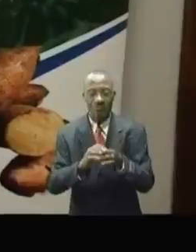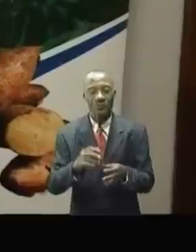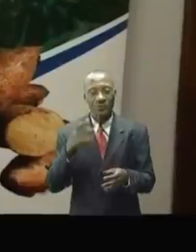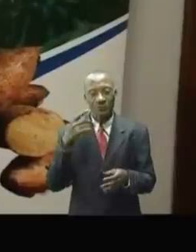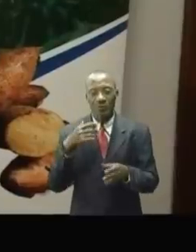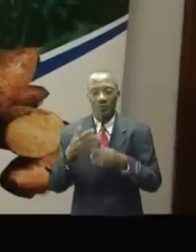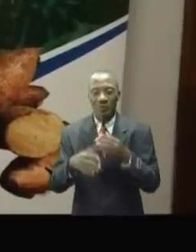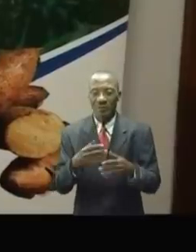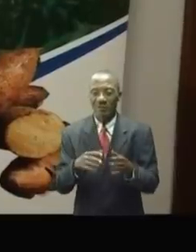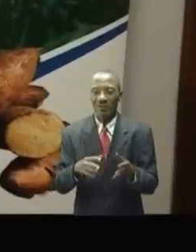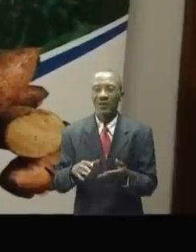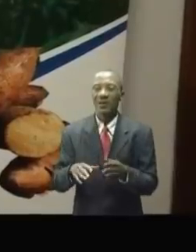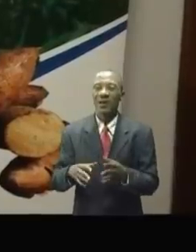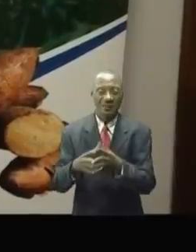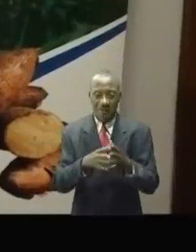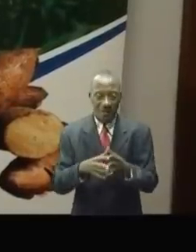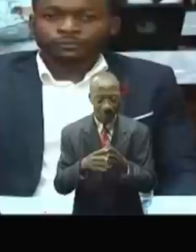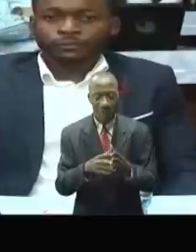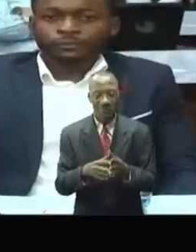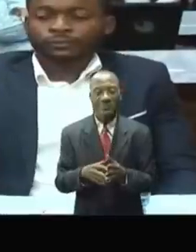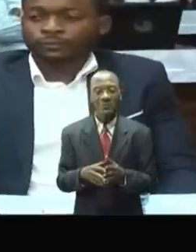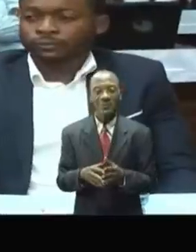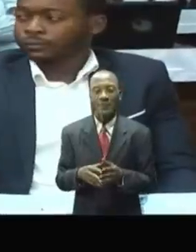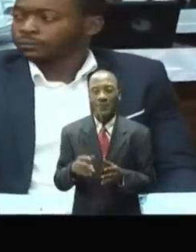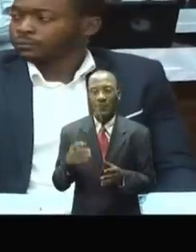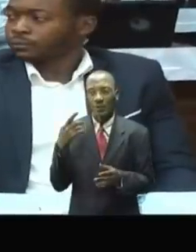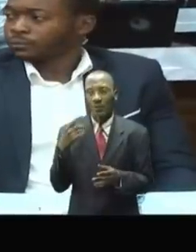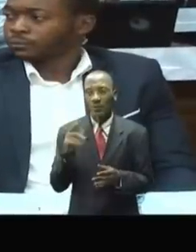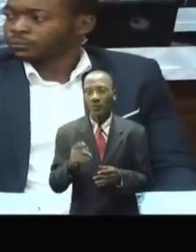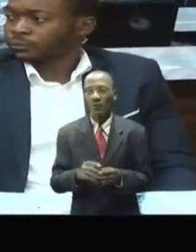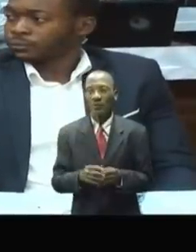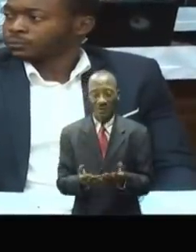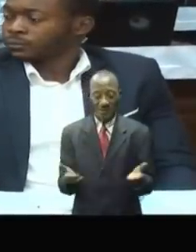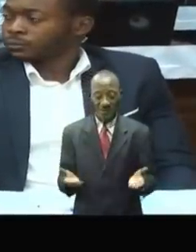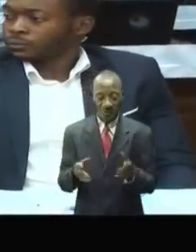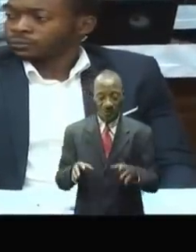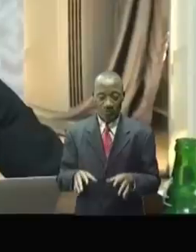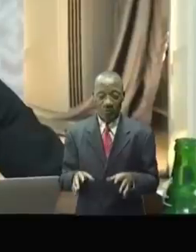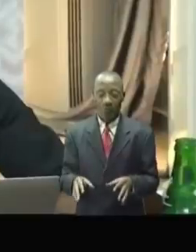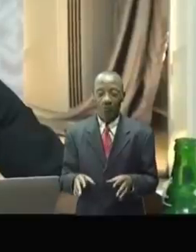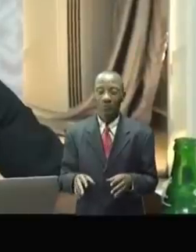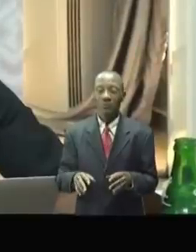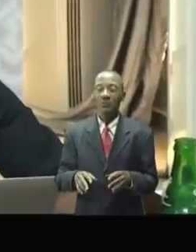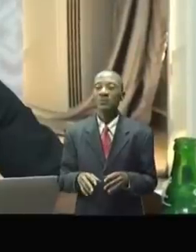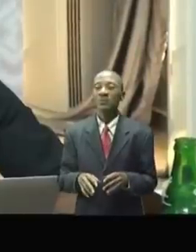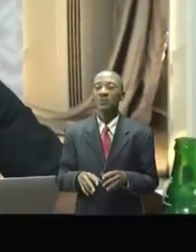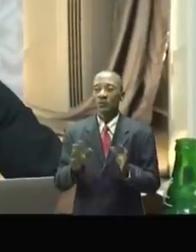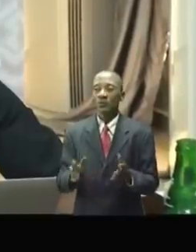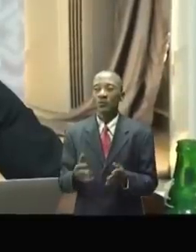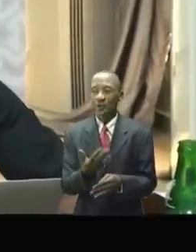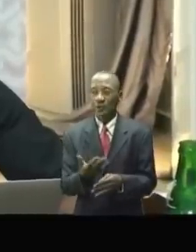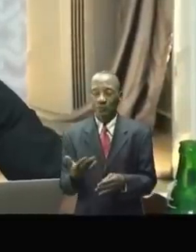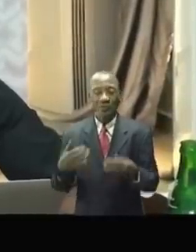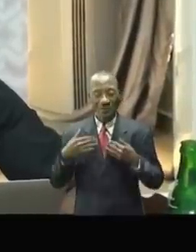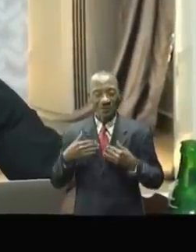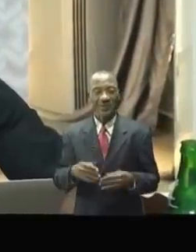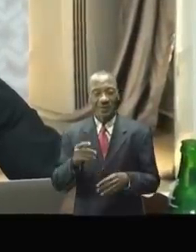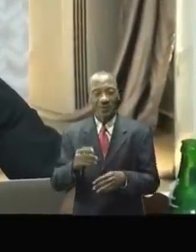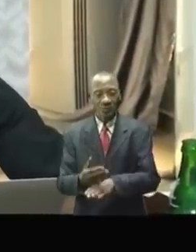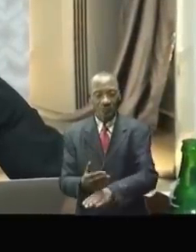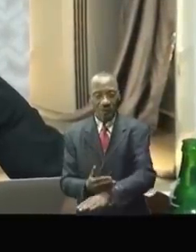la biofortification et aux cultures biofortifiées qui seront déployées dans les trois provinces en vue d'améliorer l'utilisation